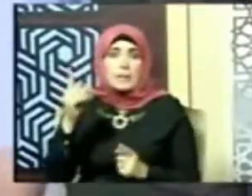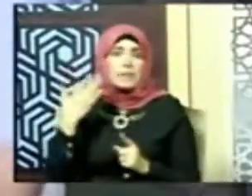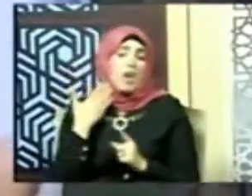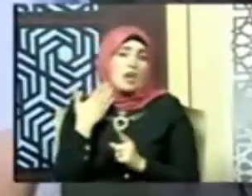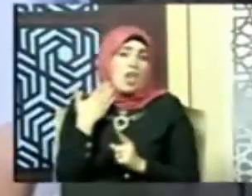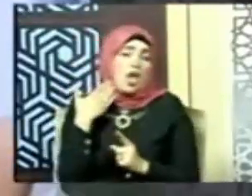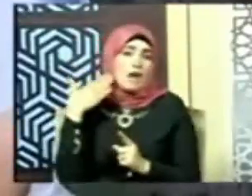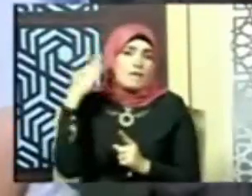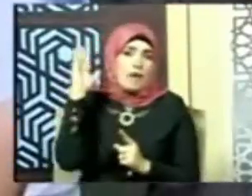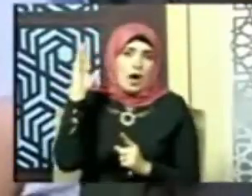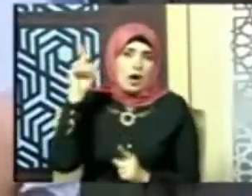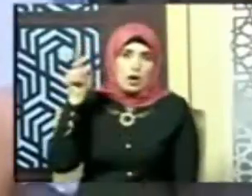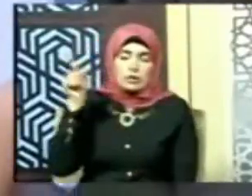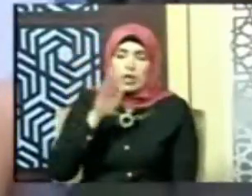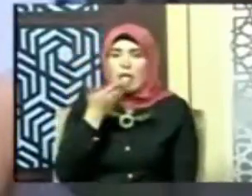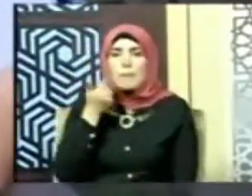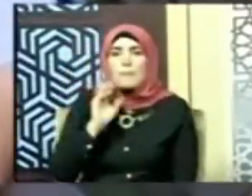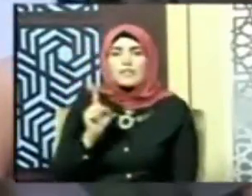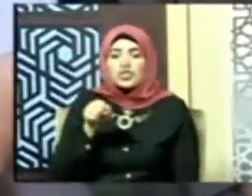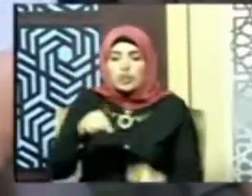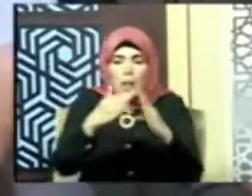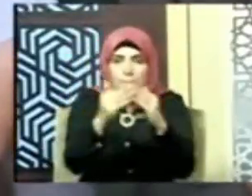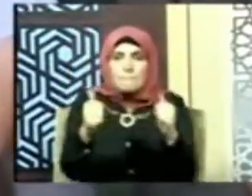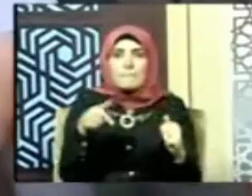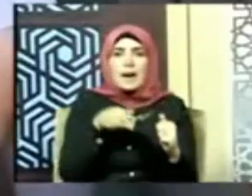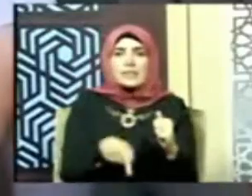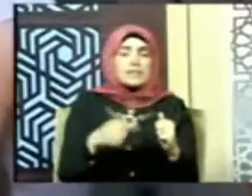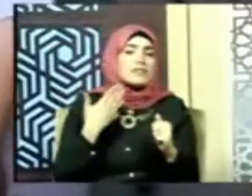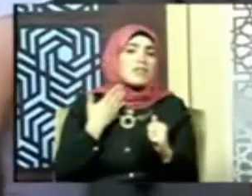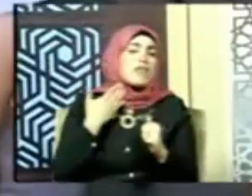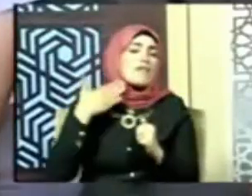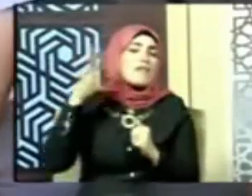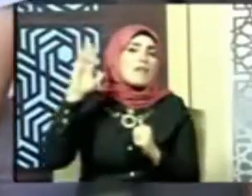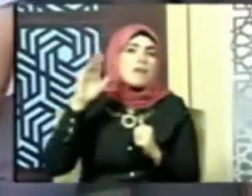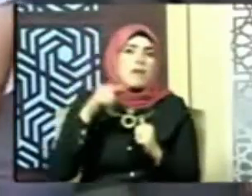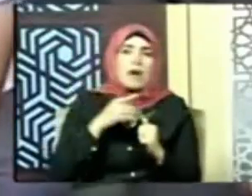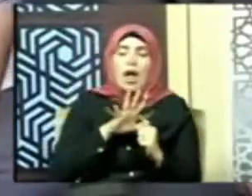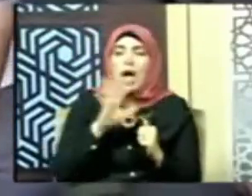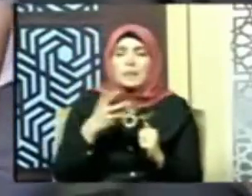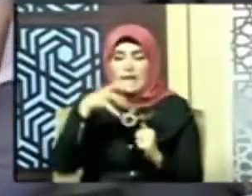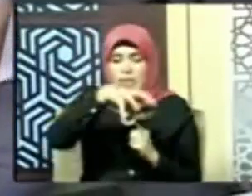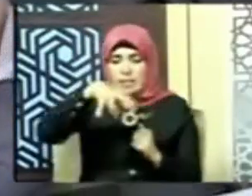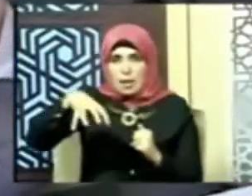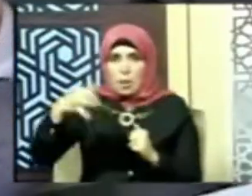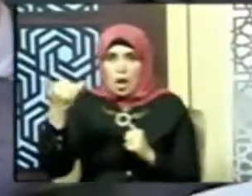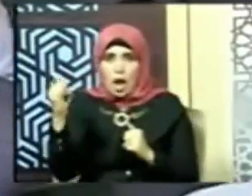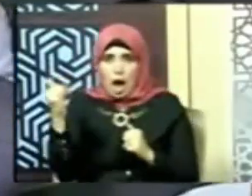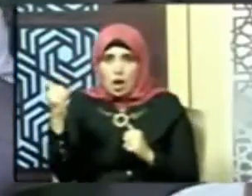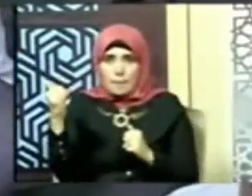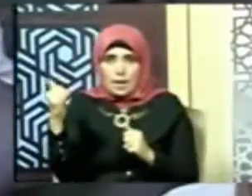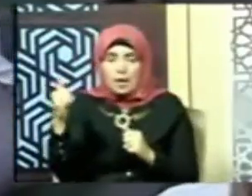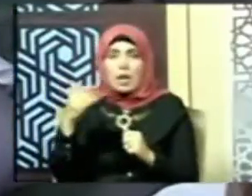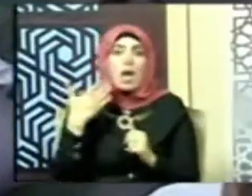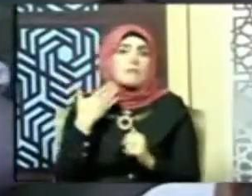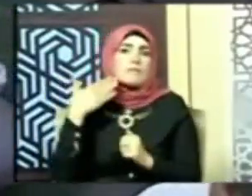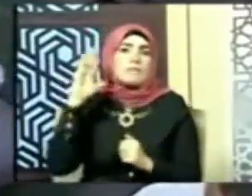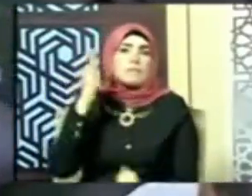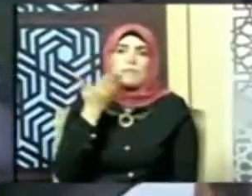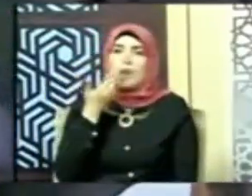إن قضى الإله مماتي لا ترى الشرق يرفع الرأس